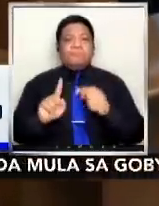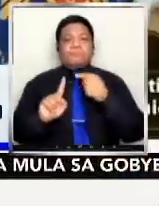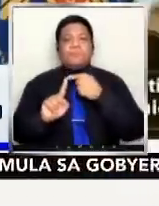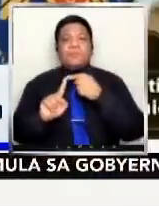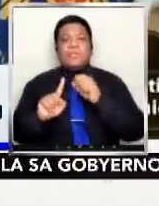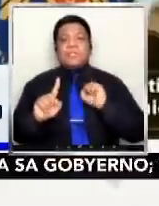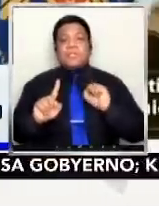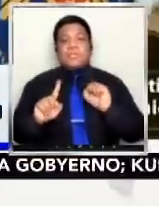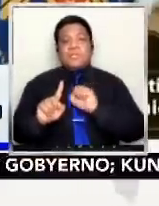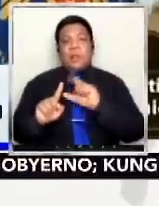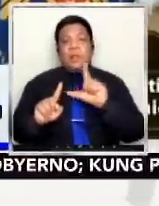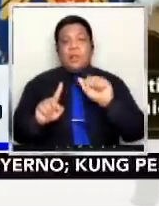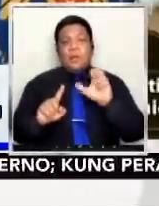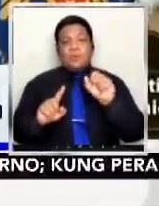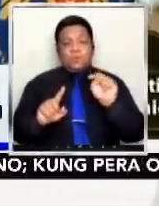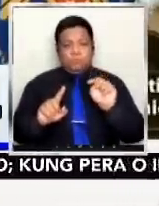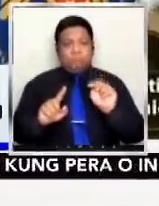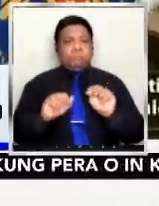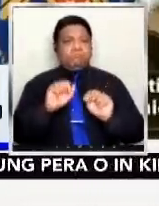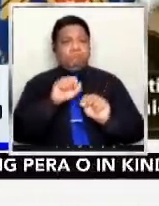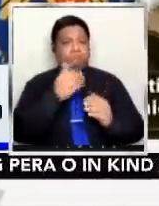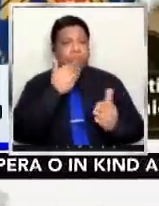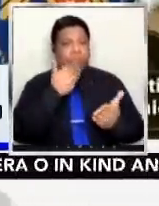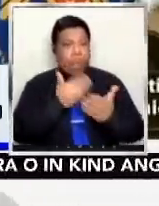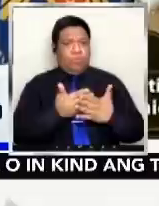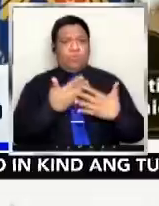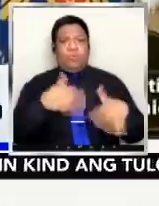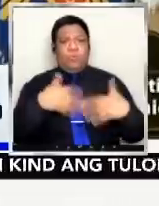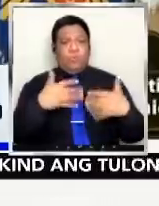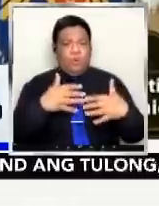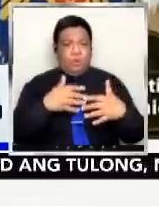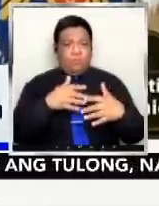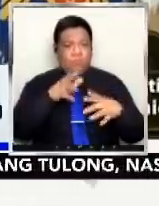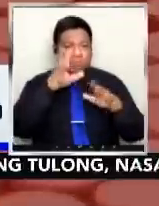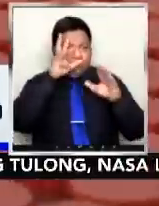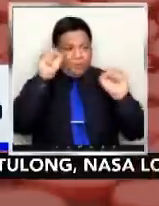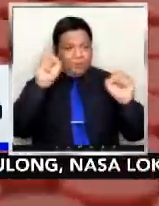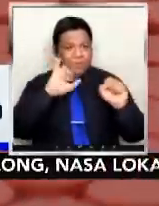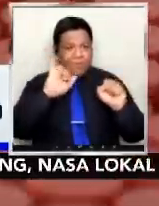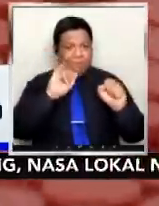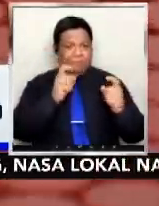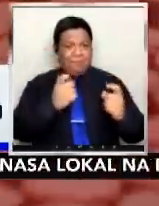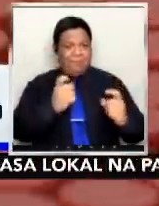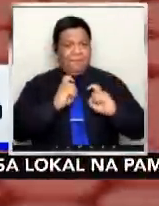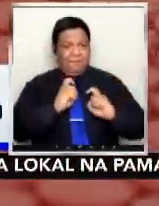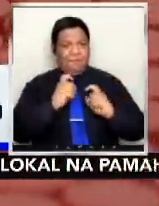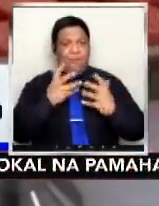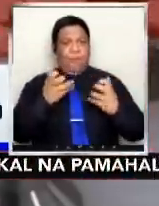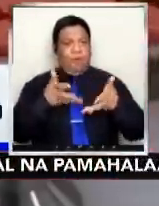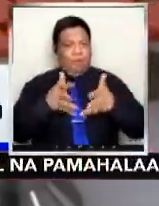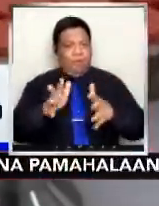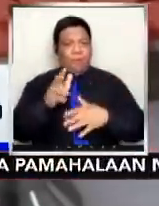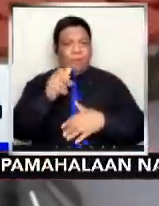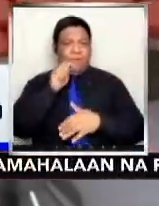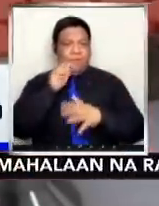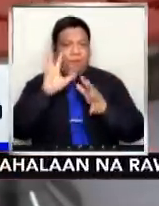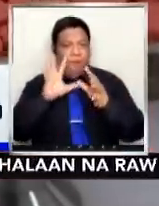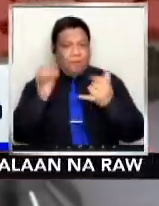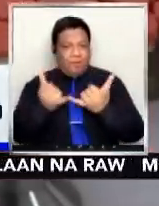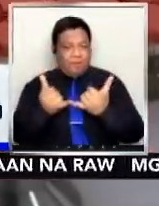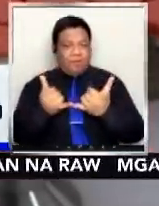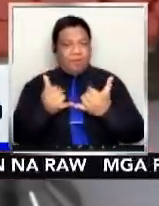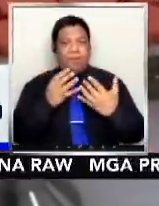Lacson. Bagaman magandang birthday gift daw ng Pangulo sa kanyang sarili na pagbigyan ng private sector, ang tanong daw ay